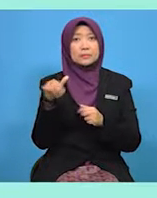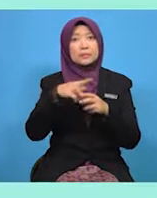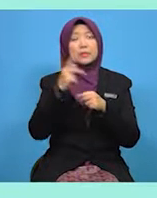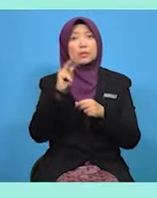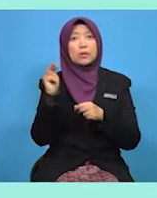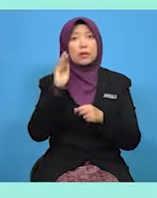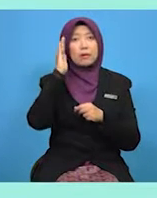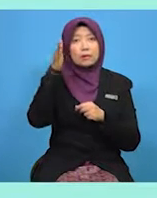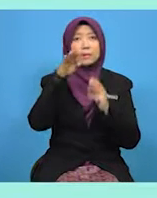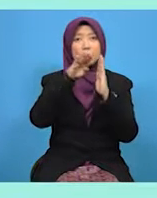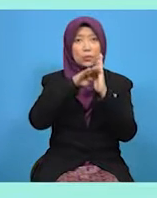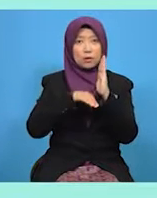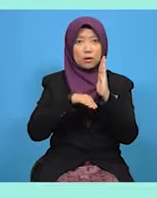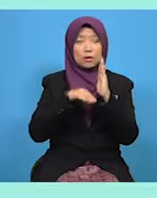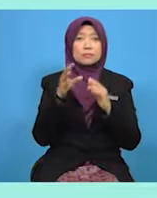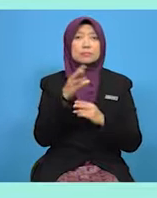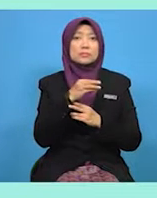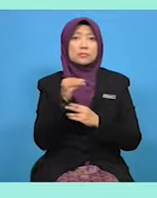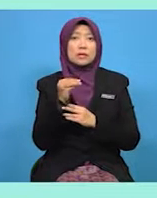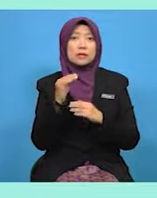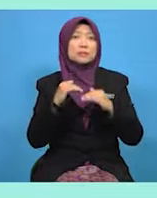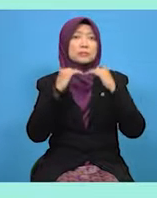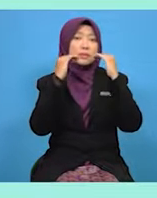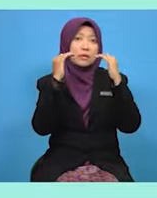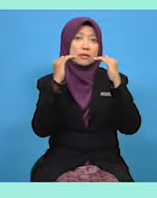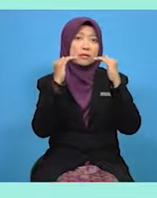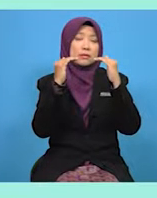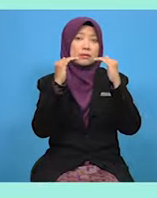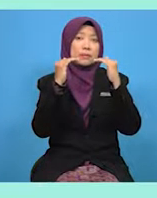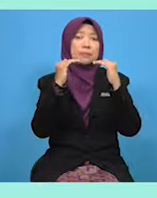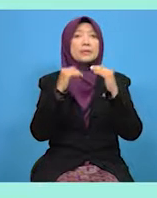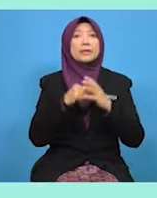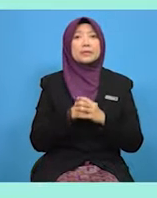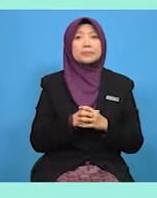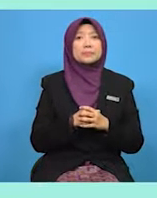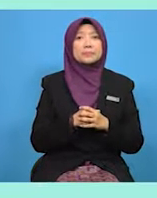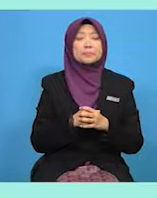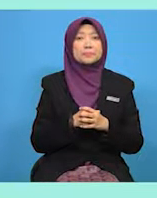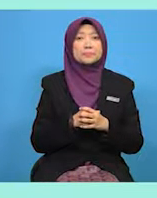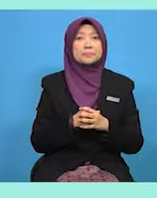akan berkurang dan tingkat pengeluaran akan meningkat.